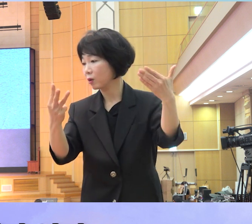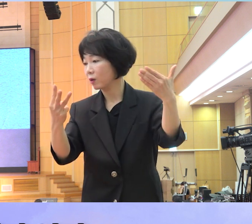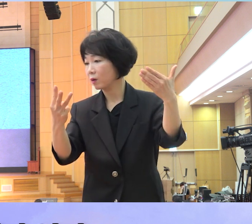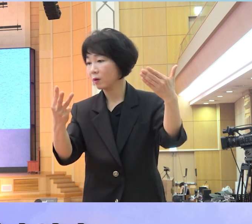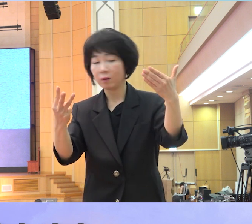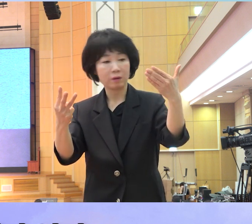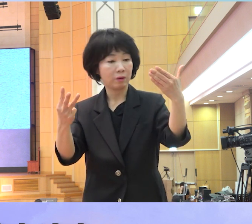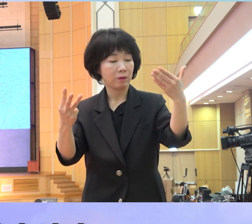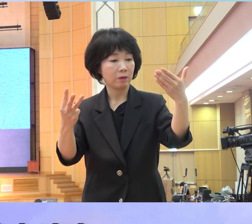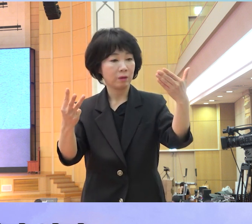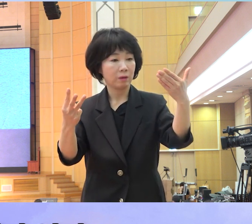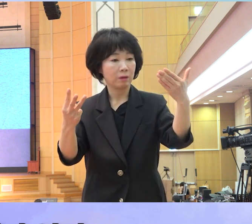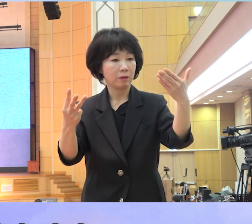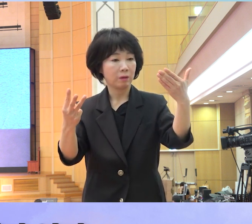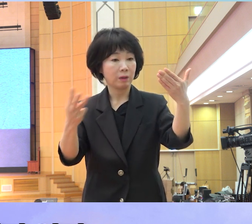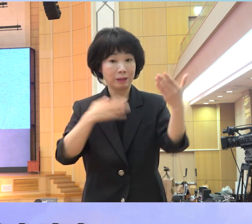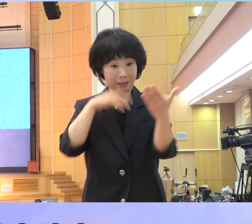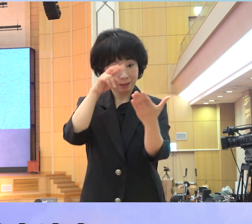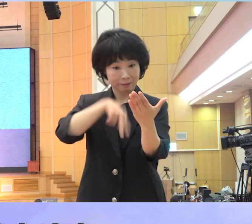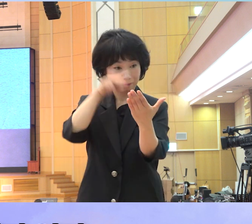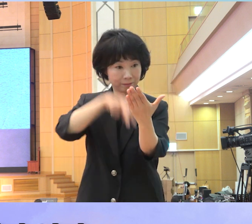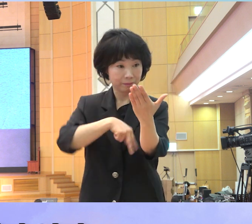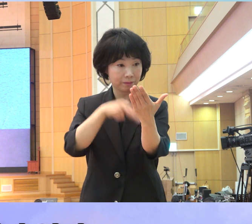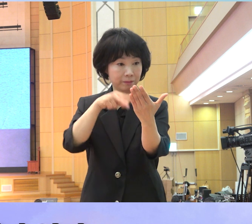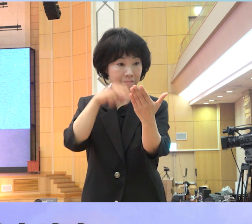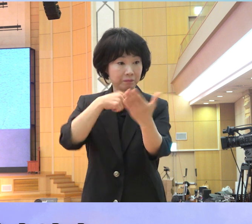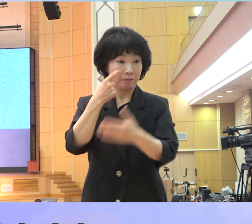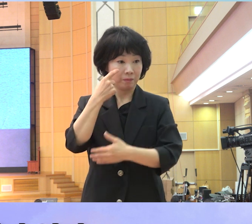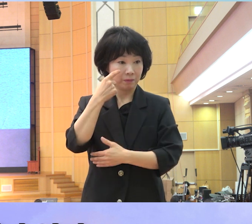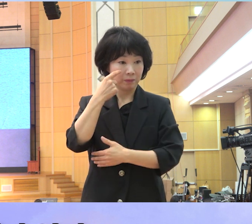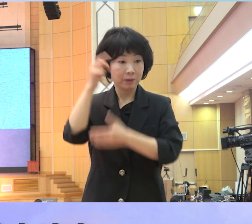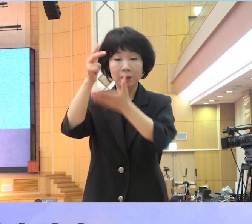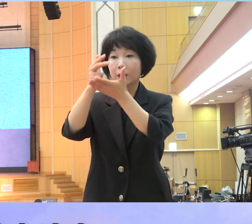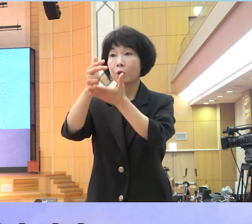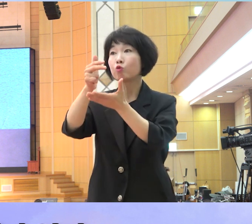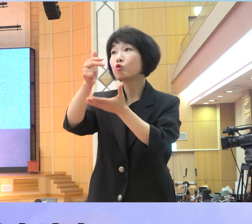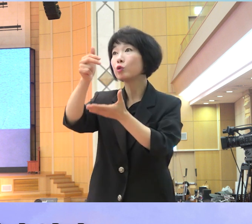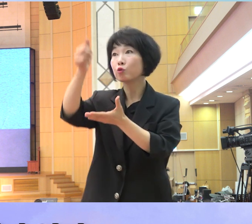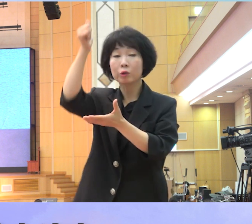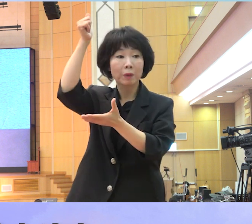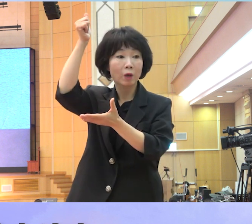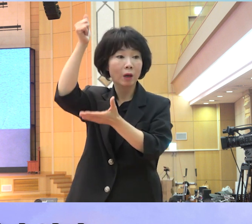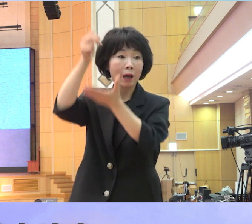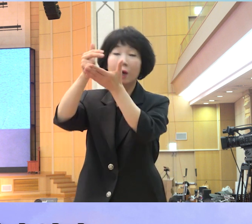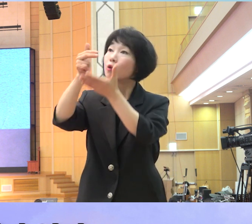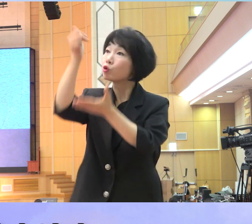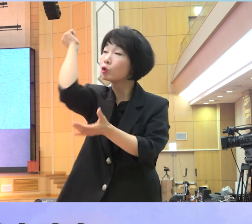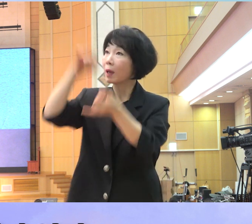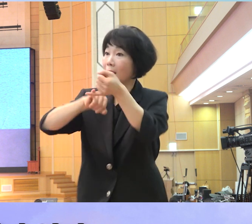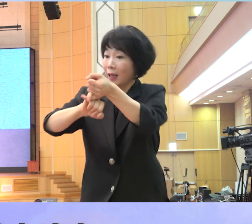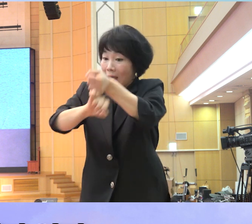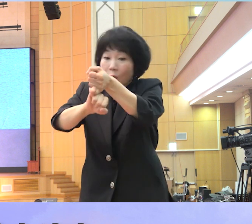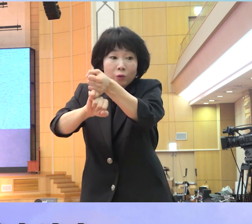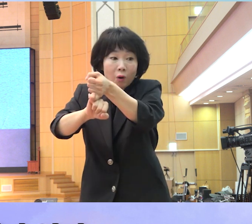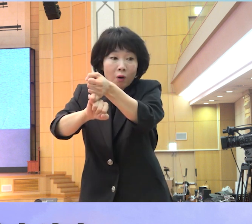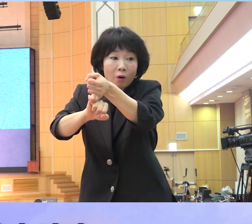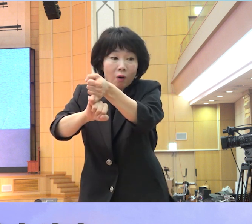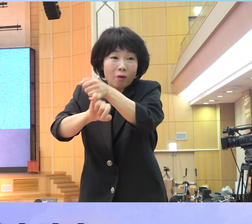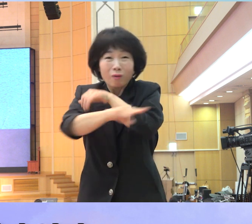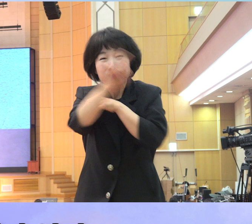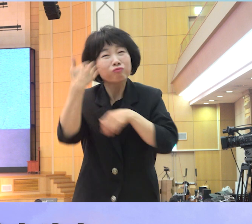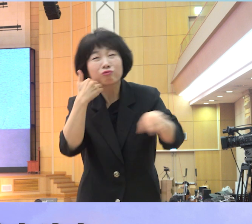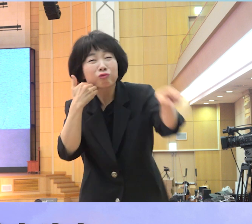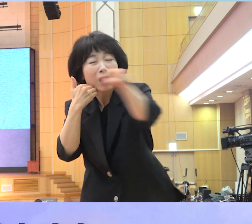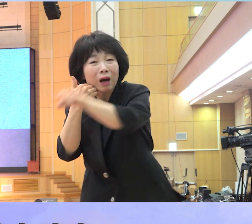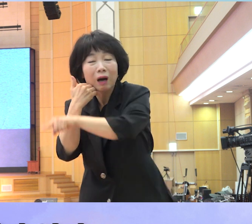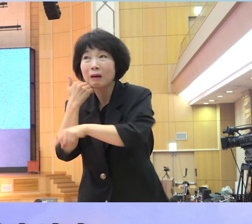보시면 제가 읽을게요. 주의 약속은 어떤 이에 더디다고